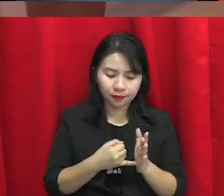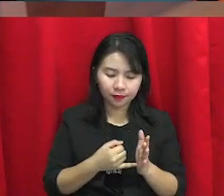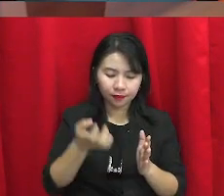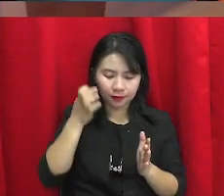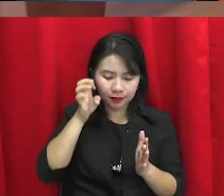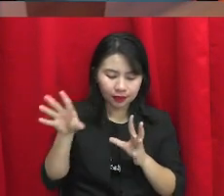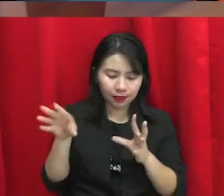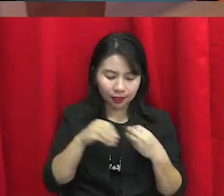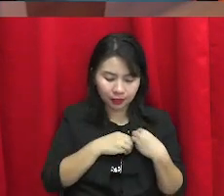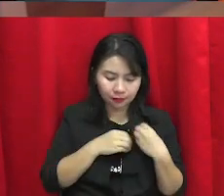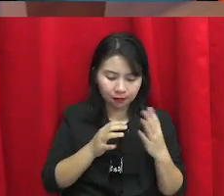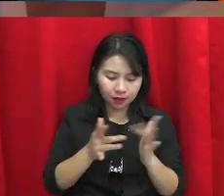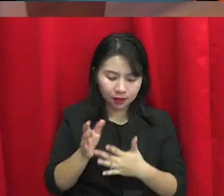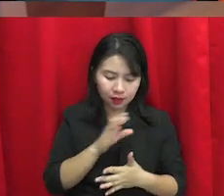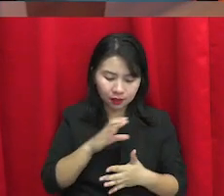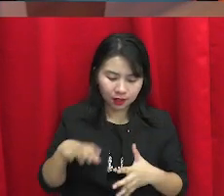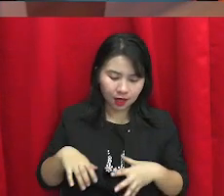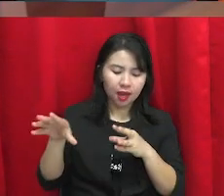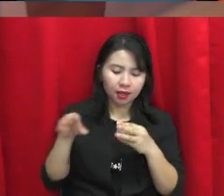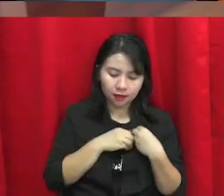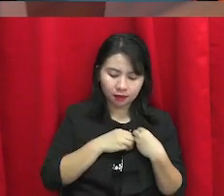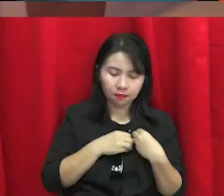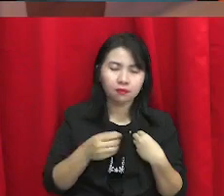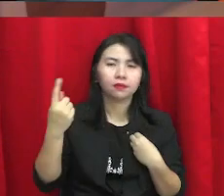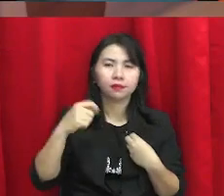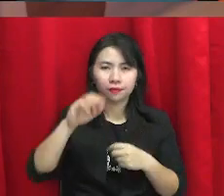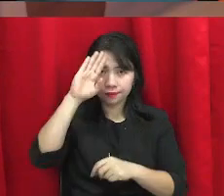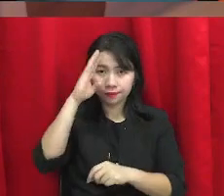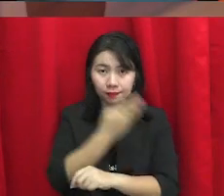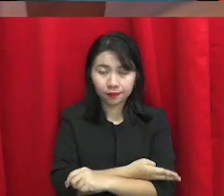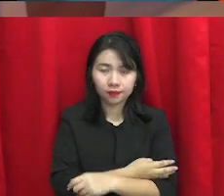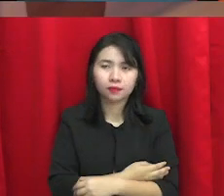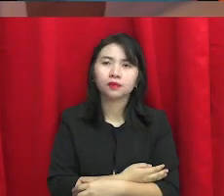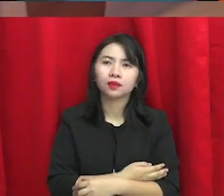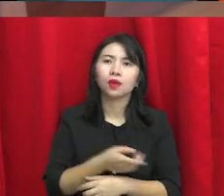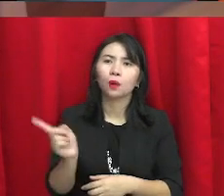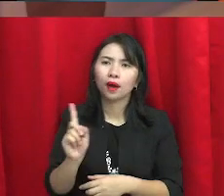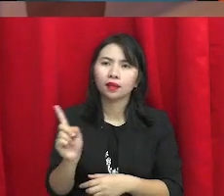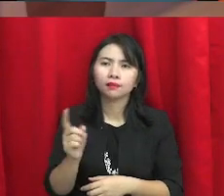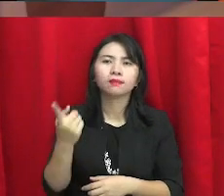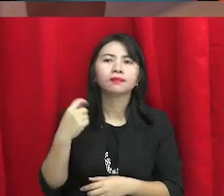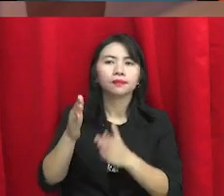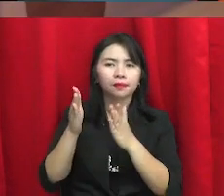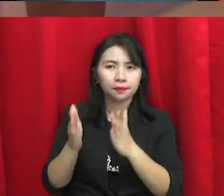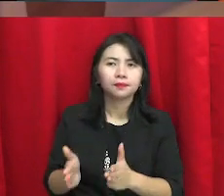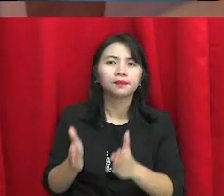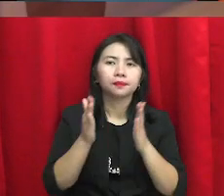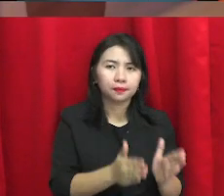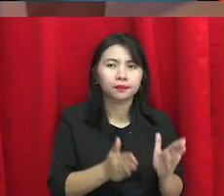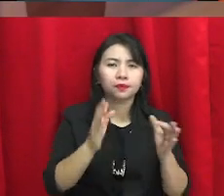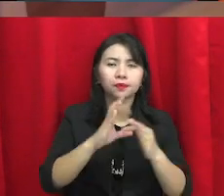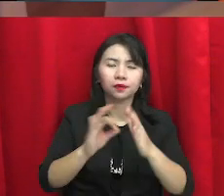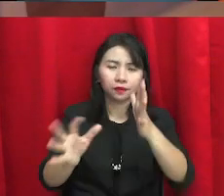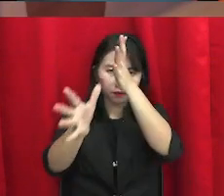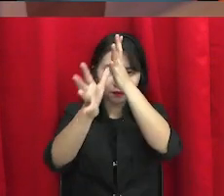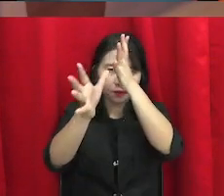Panginoong Hesukristo, ng Diyos Anak, you see, ang alin? Ang plano ng Ama sa